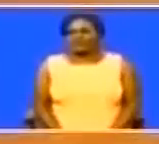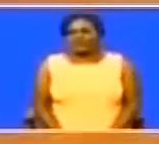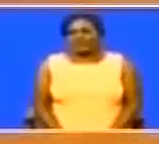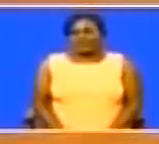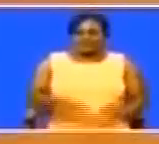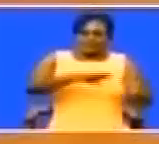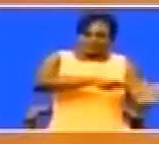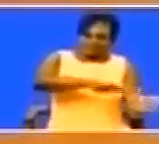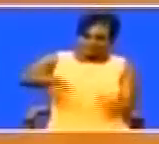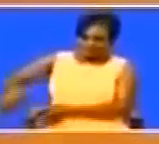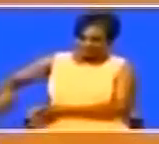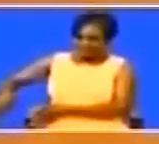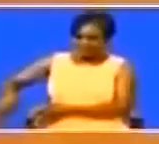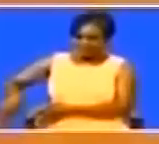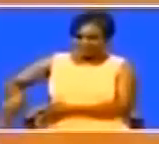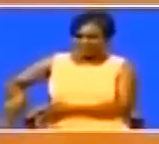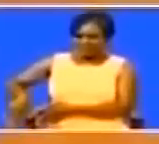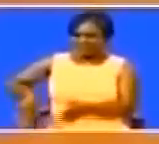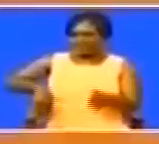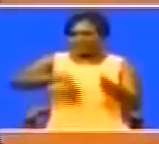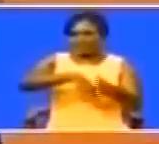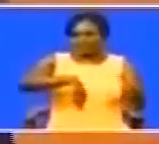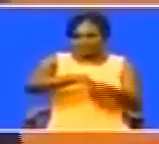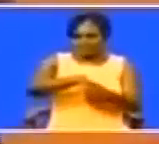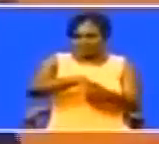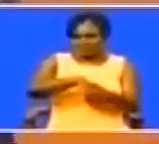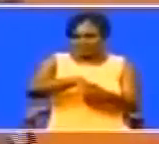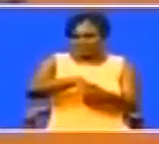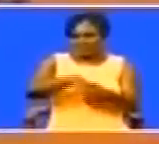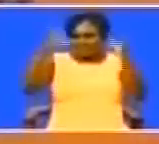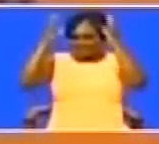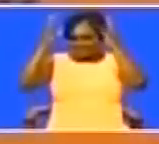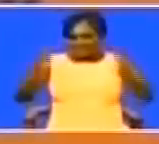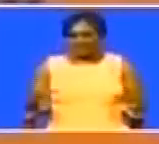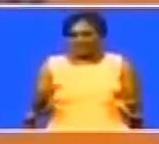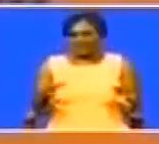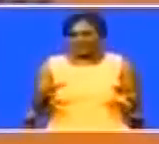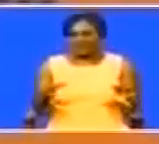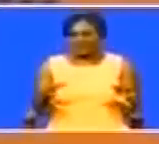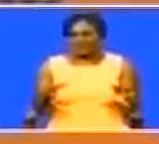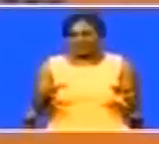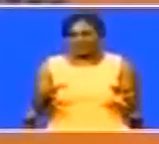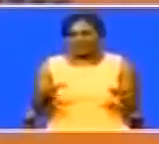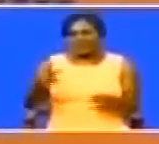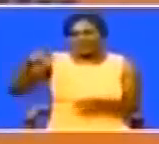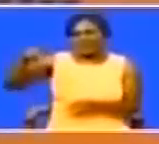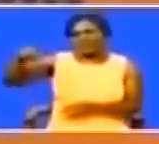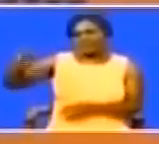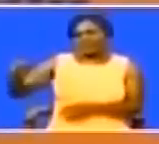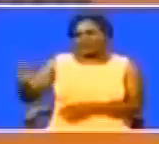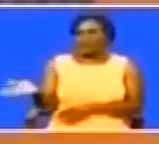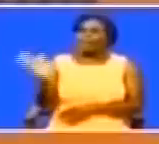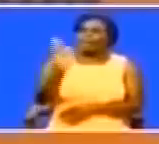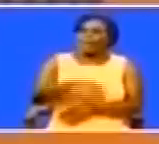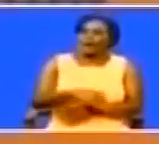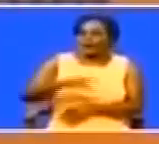Naam, tukiachana na taarifa hizo za Premier League na Super League, kauli ambazo zimetolewa na aliyekuwa waziri mkuu Raila Odinga, sasa tulikie